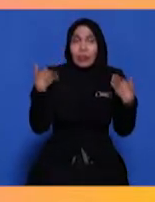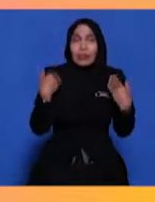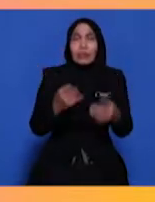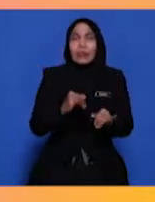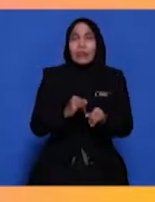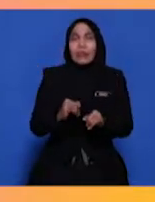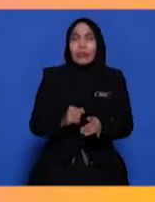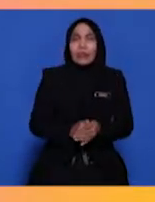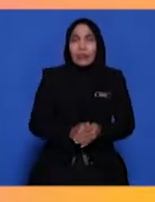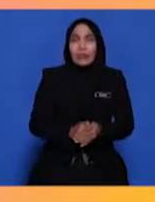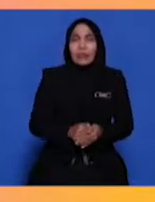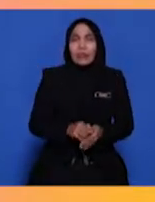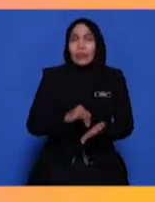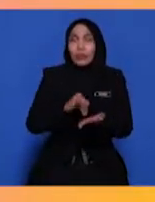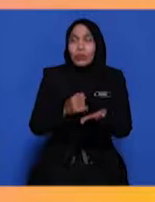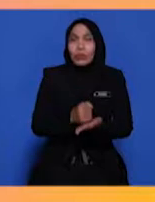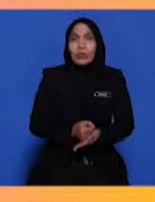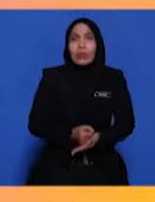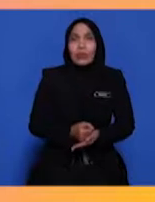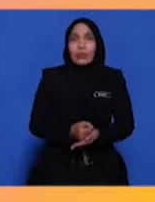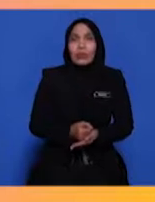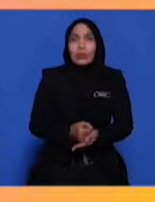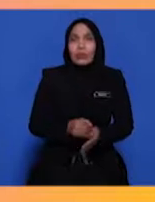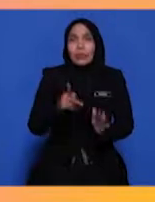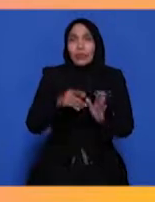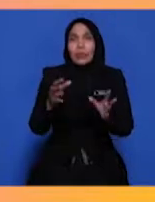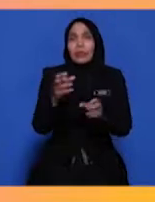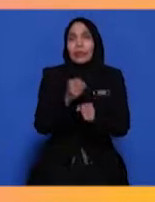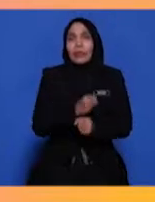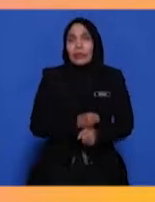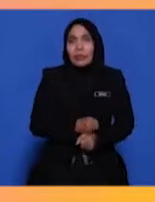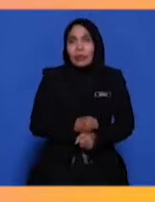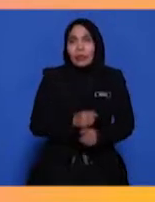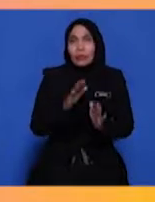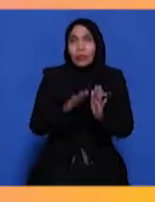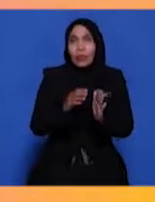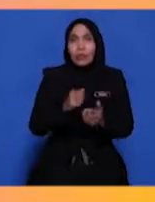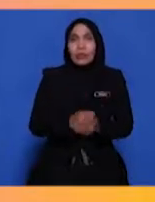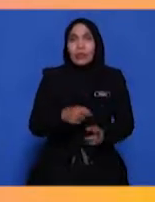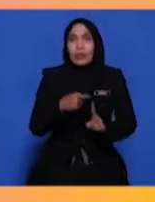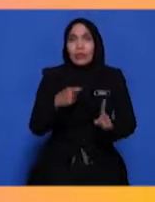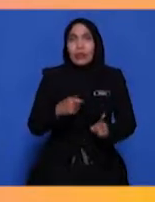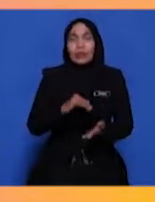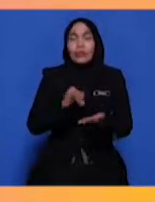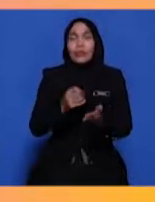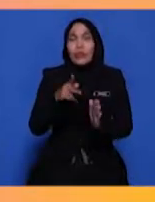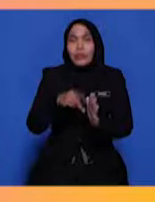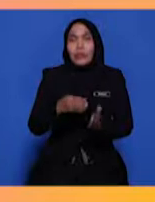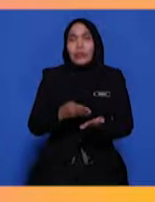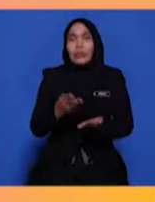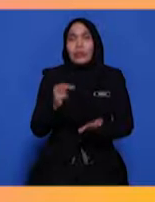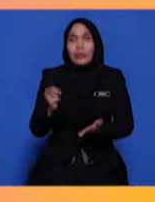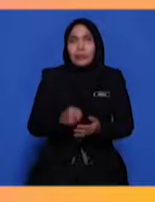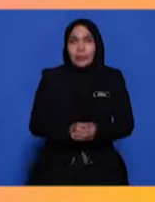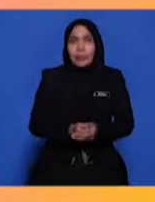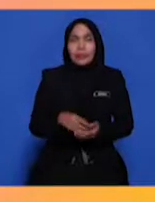pendapatan kurang daripada jumlah perbelanjaan. Murid-murid, Sebelum kita wujudkan plan kewangan,